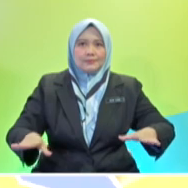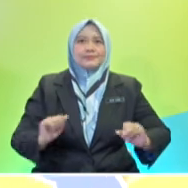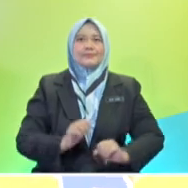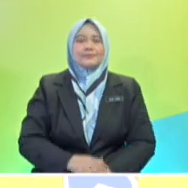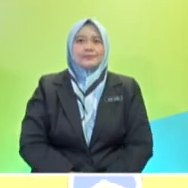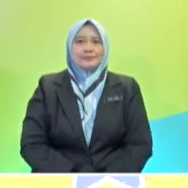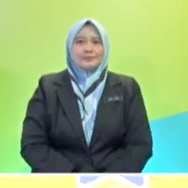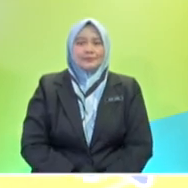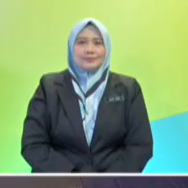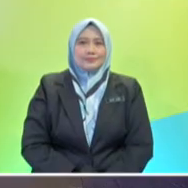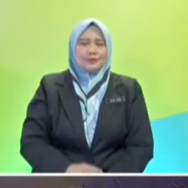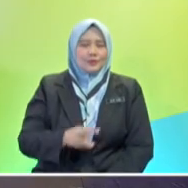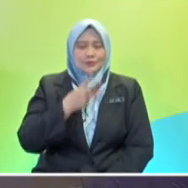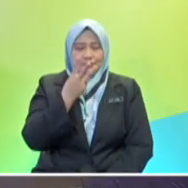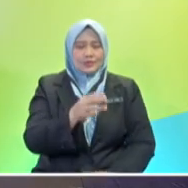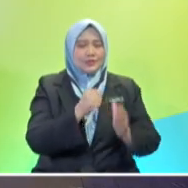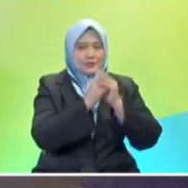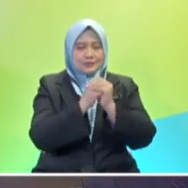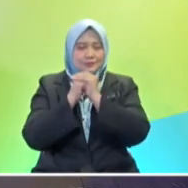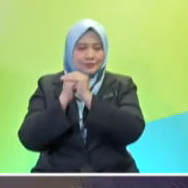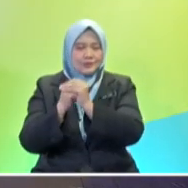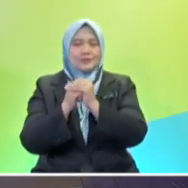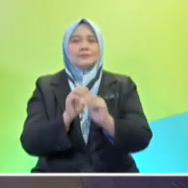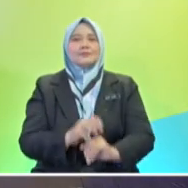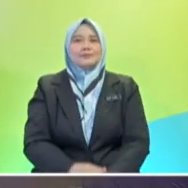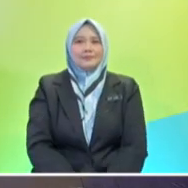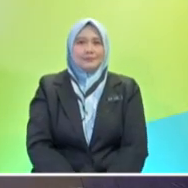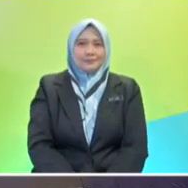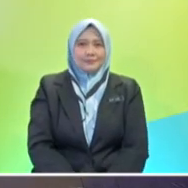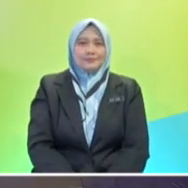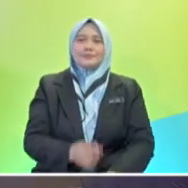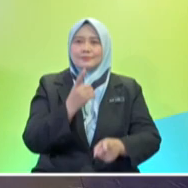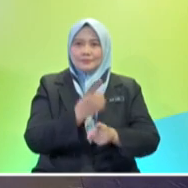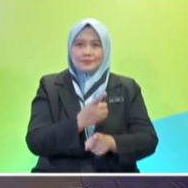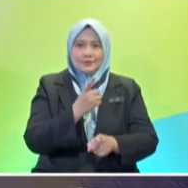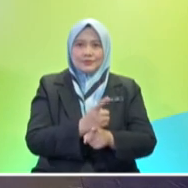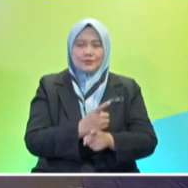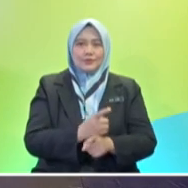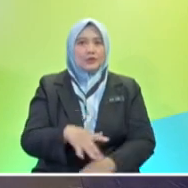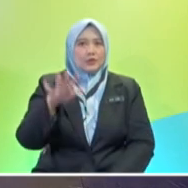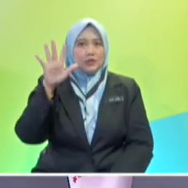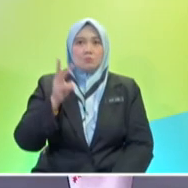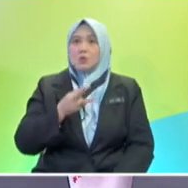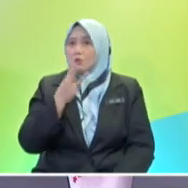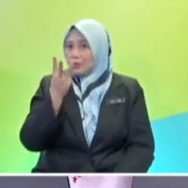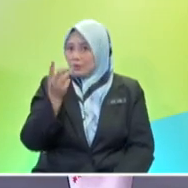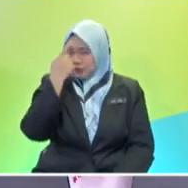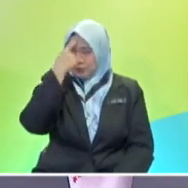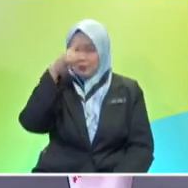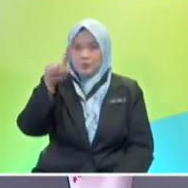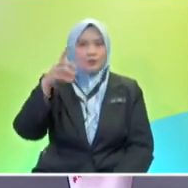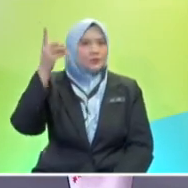Selamat. Wah, tepangan untuk Dayan. 5 wah untuk Dayan. 5 wah. Wah, wah, wah,